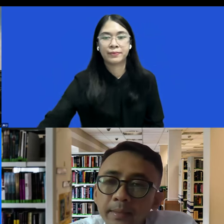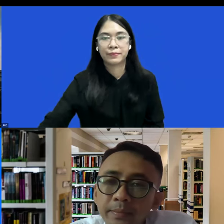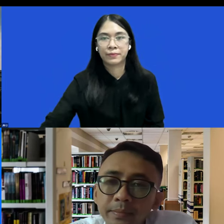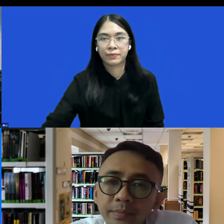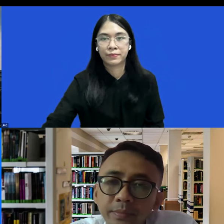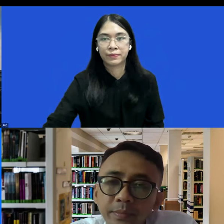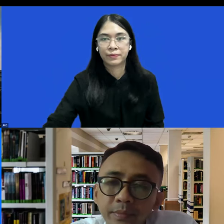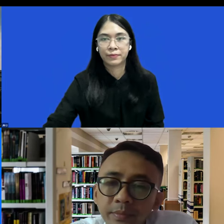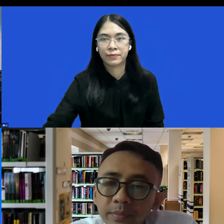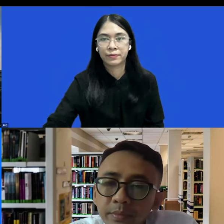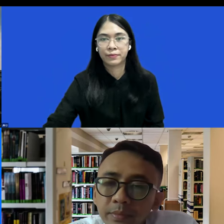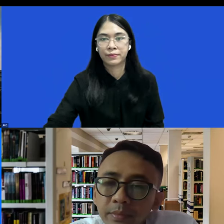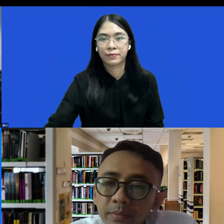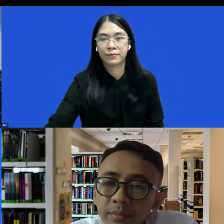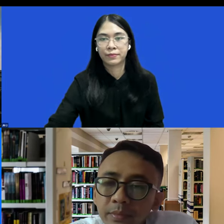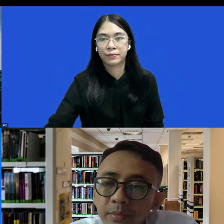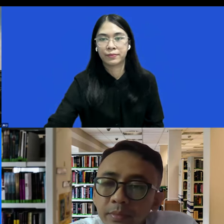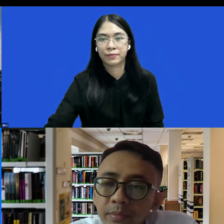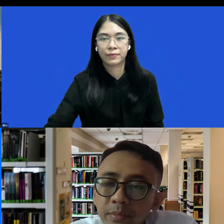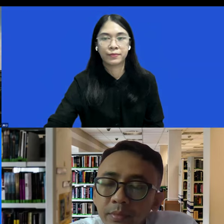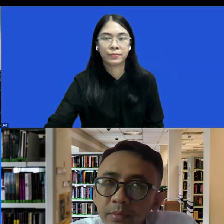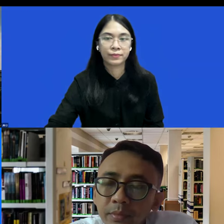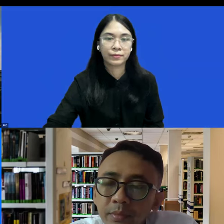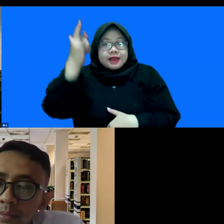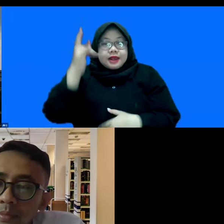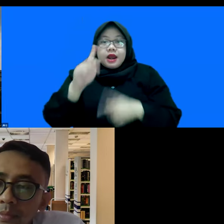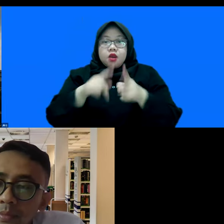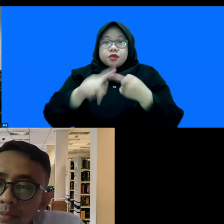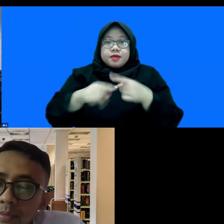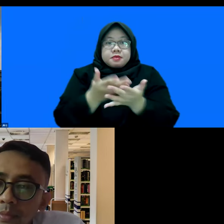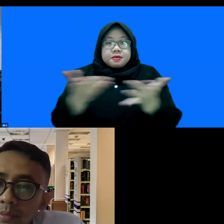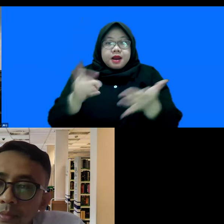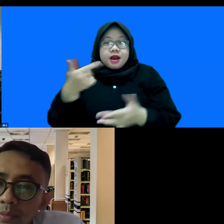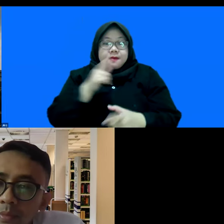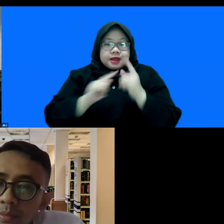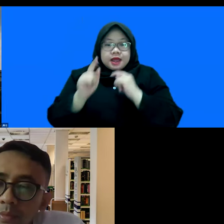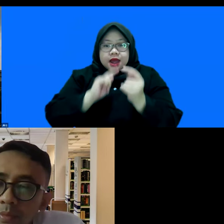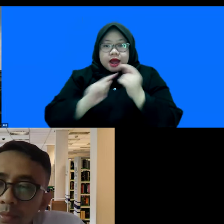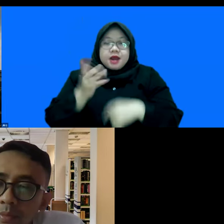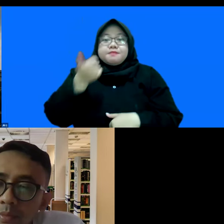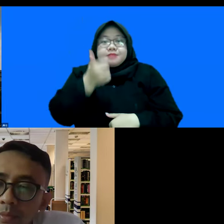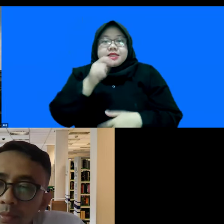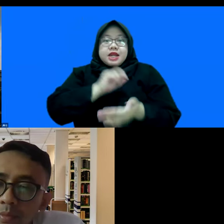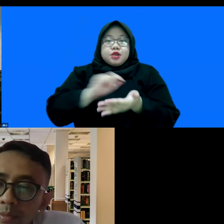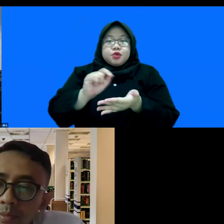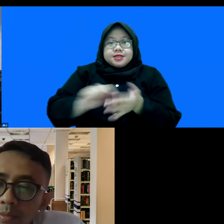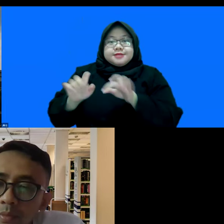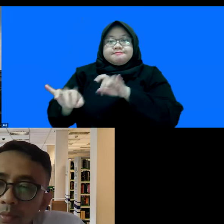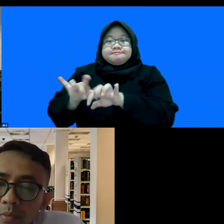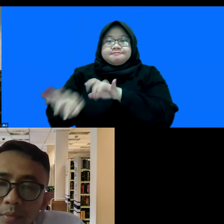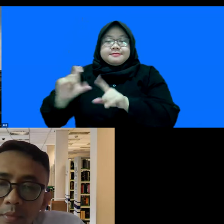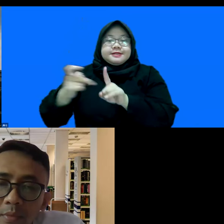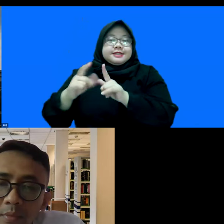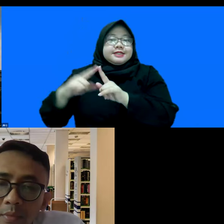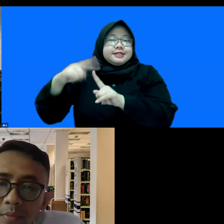pemaparan selanjutnya, saya mengingatkan apabila rekan-rekan memiliki pertanyaan, dapat menuliskan pertanyaannya di kolom chat atau